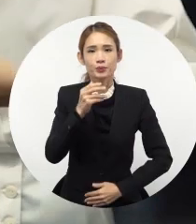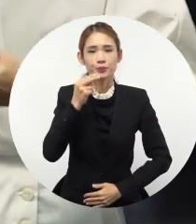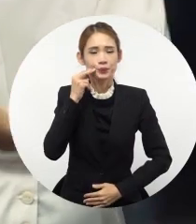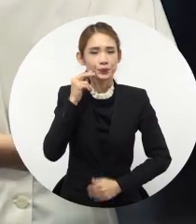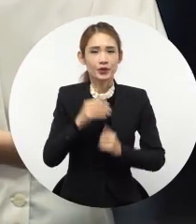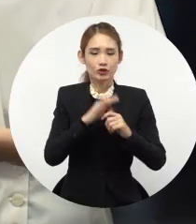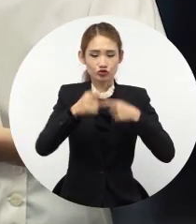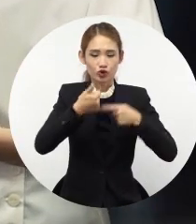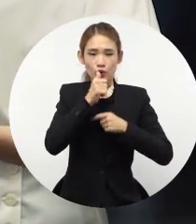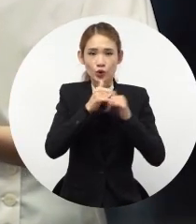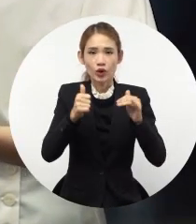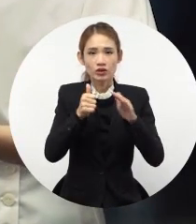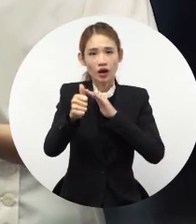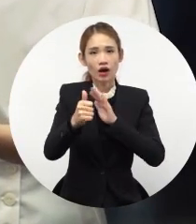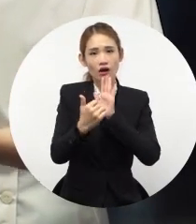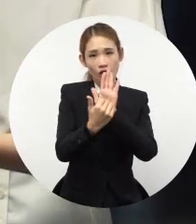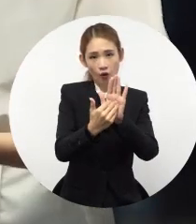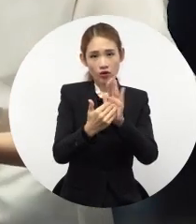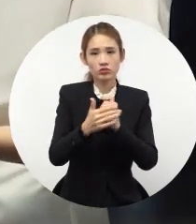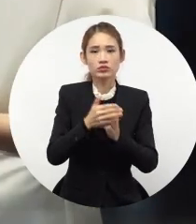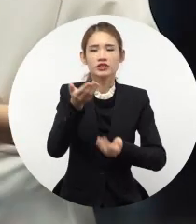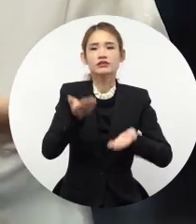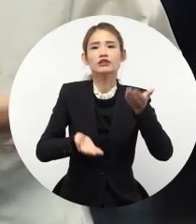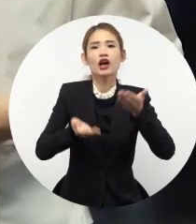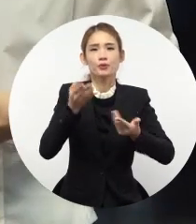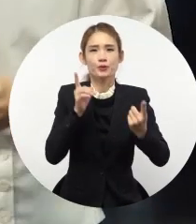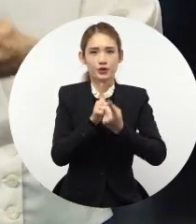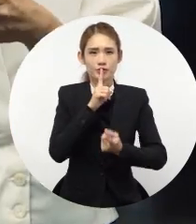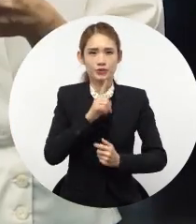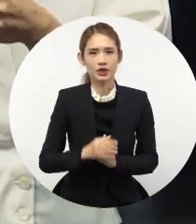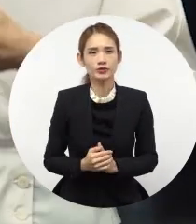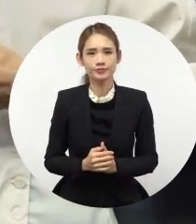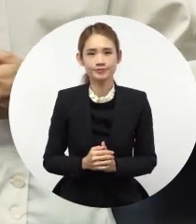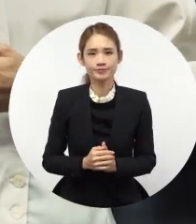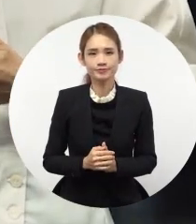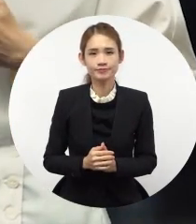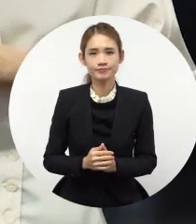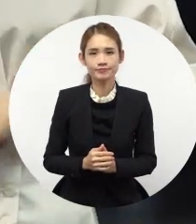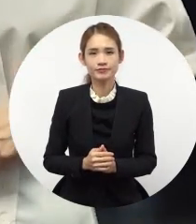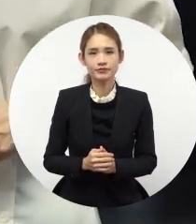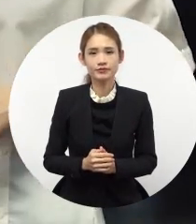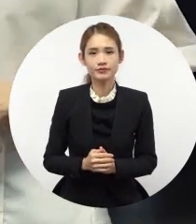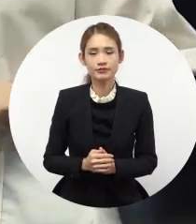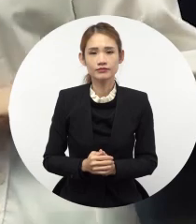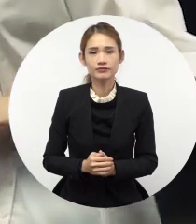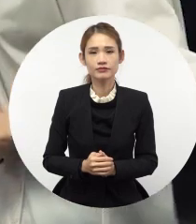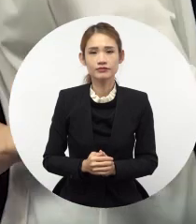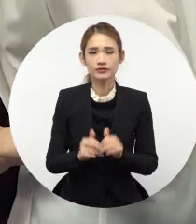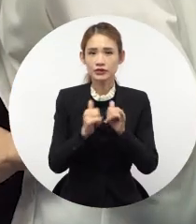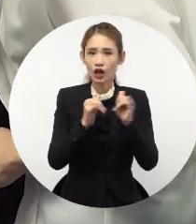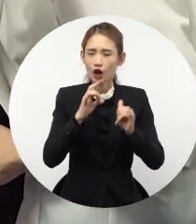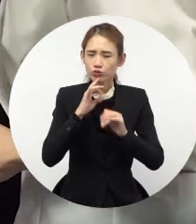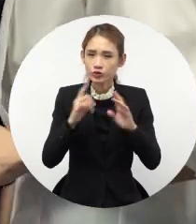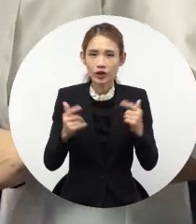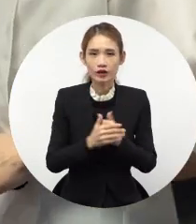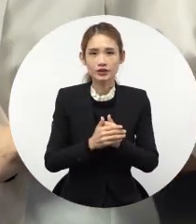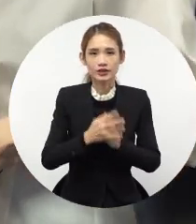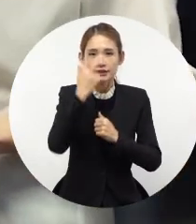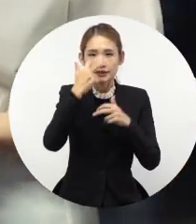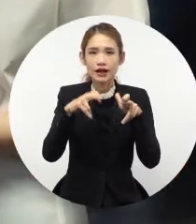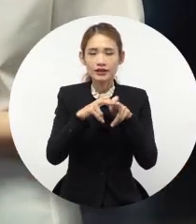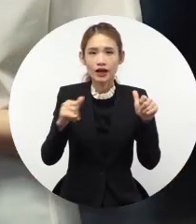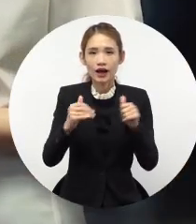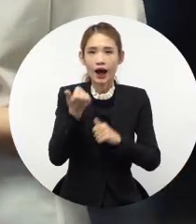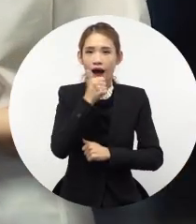됩니다 하면서 통역사를 못 들어오게 해요? 그러면 네, 차별에 해당하는 것입니다. 자, 사람뿐